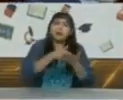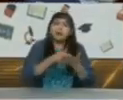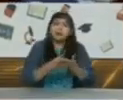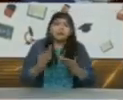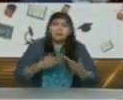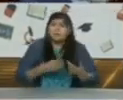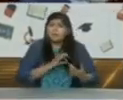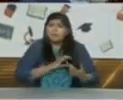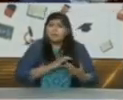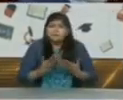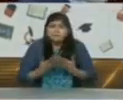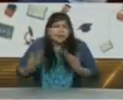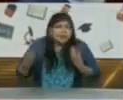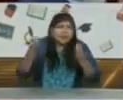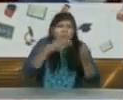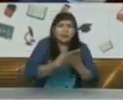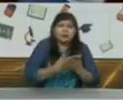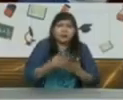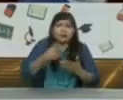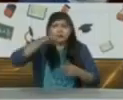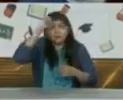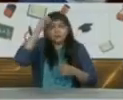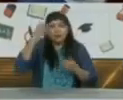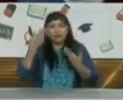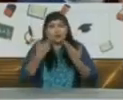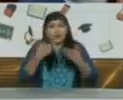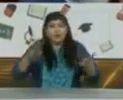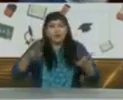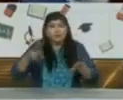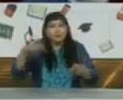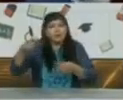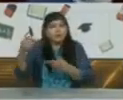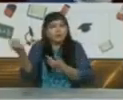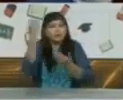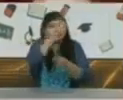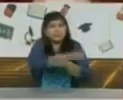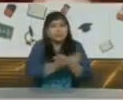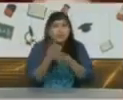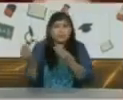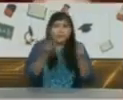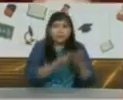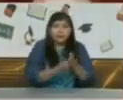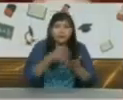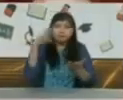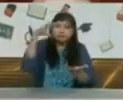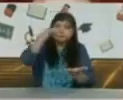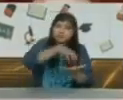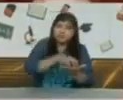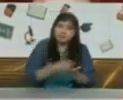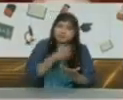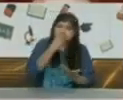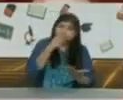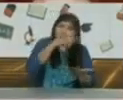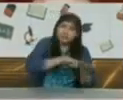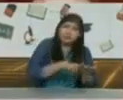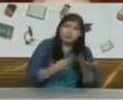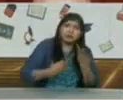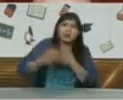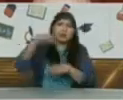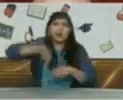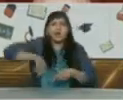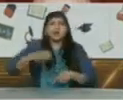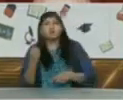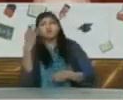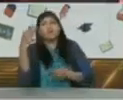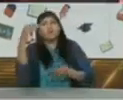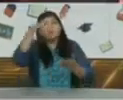नहीं कर गया कि भारत की आजादी का इतना महत्वपूर्ण स्थान, वहां कभी जाना चाहिए? आज तो सुबह से आ गए